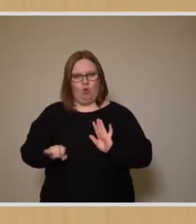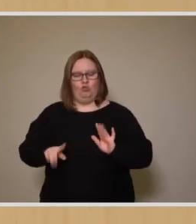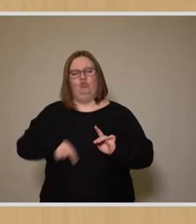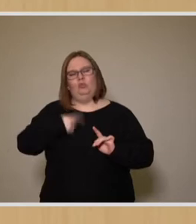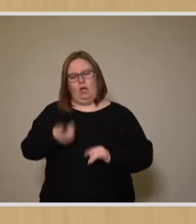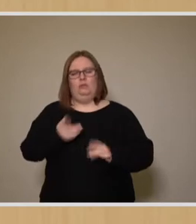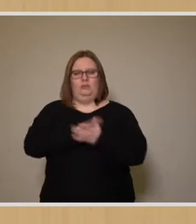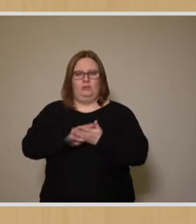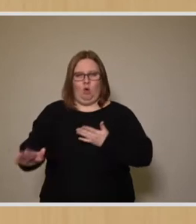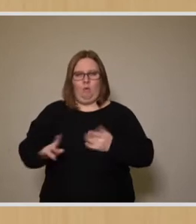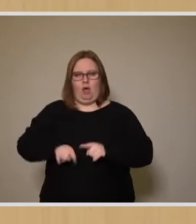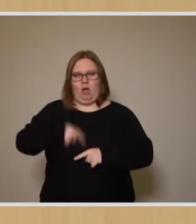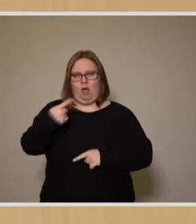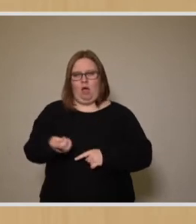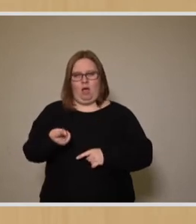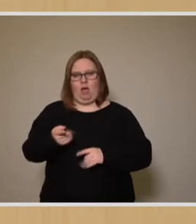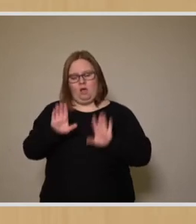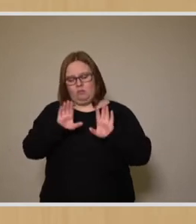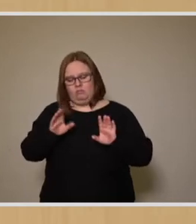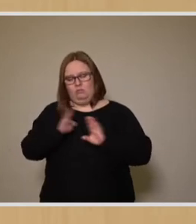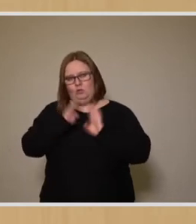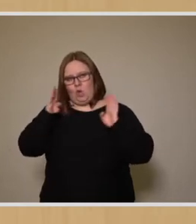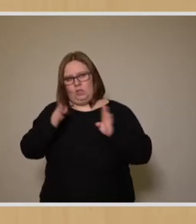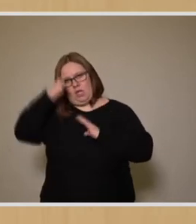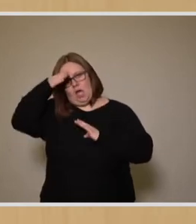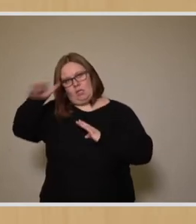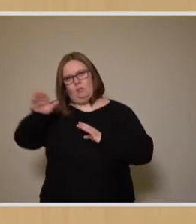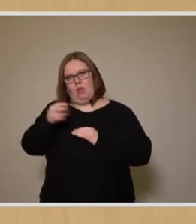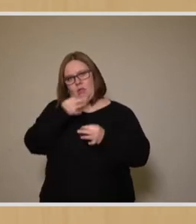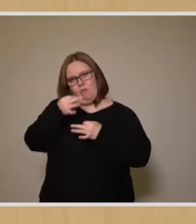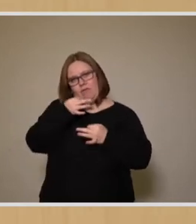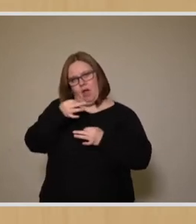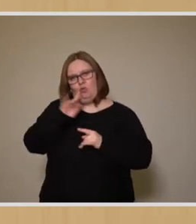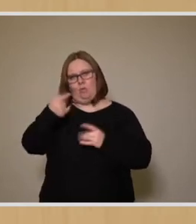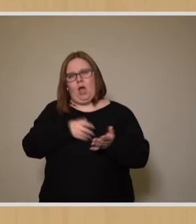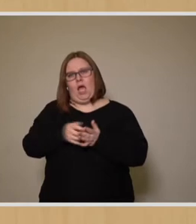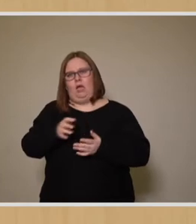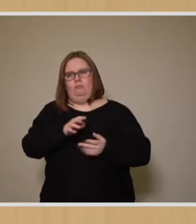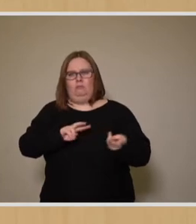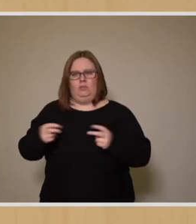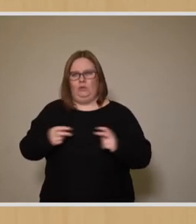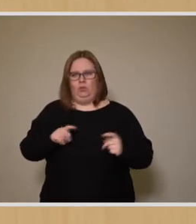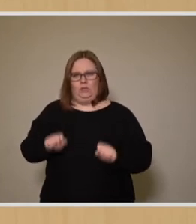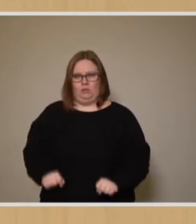das dann in einer konzentrierten Expertinnenanhörung nochmal diskutiert werden kann.